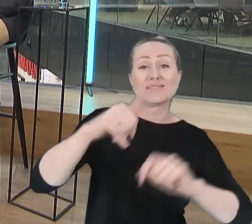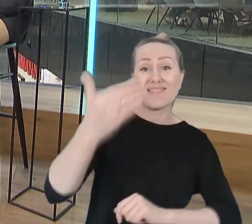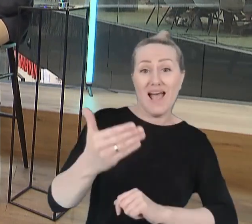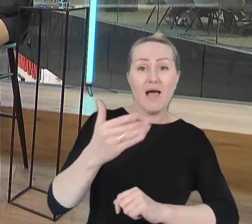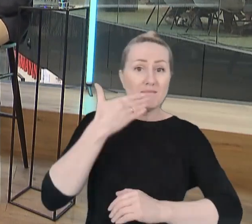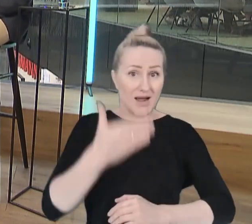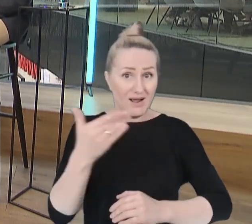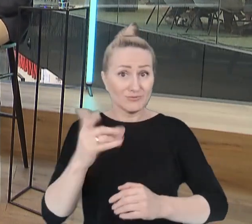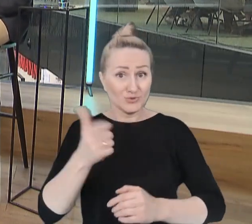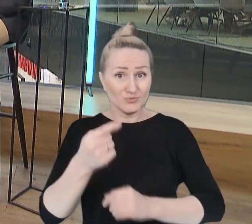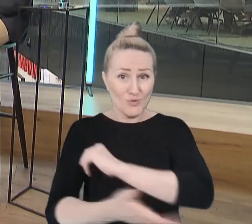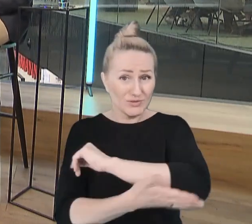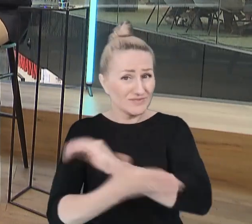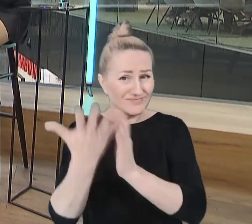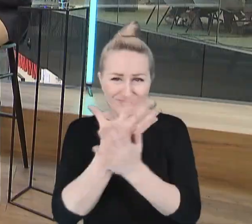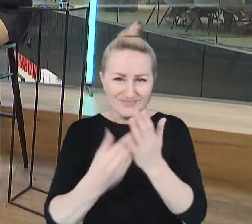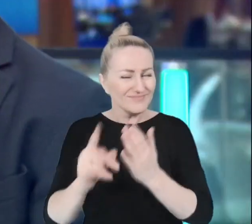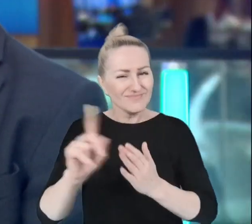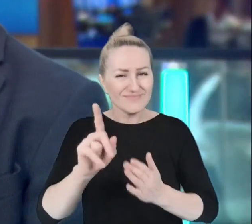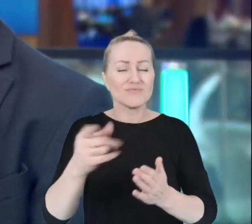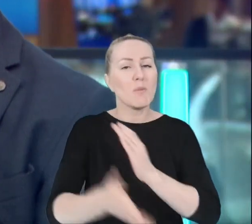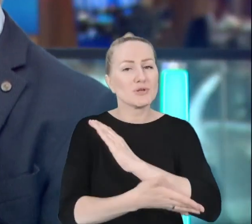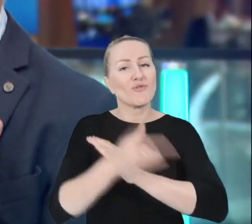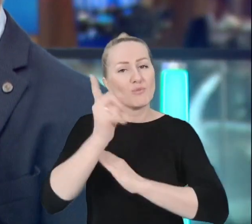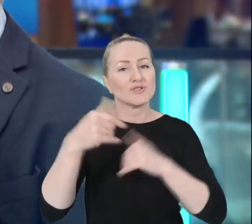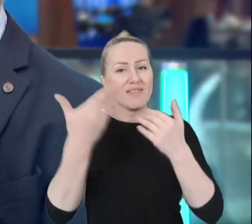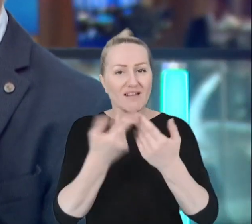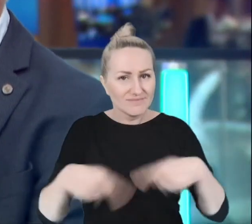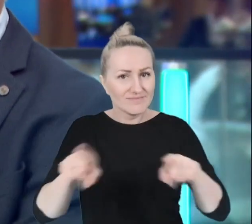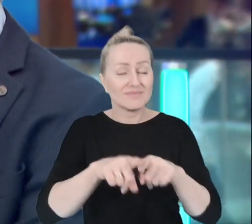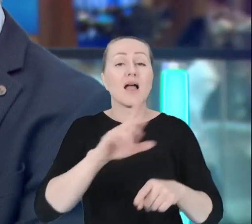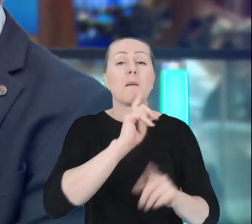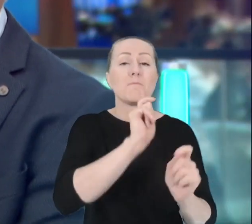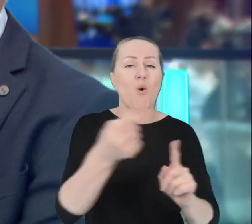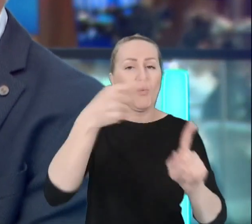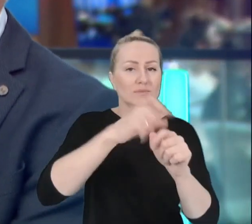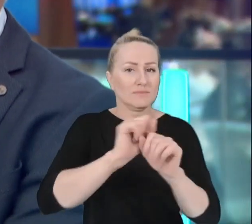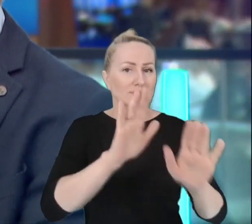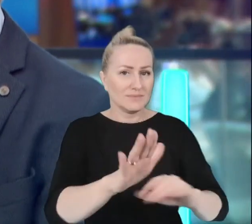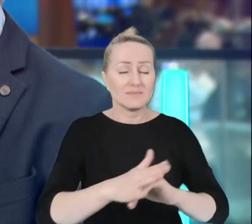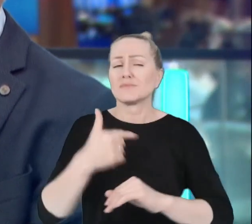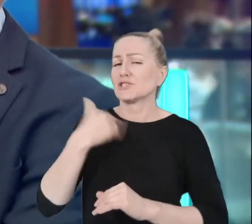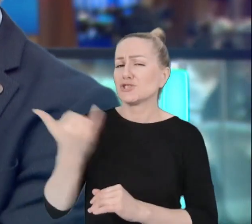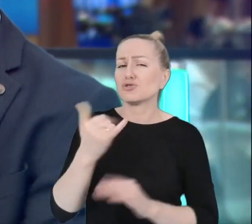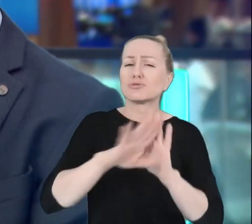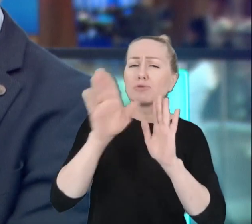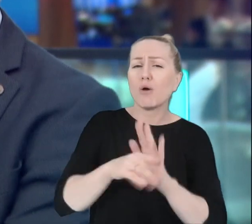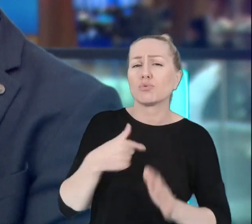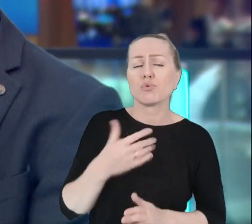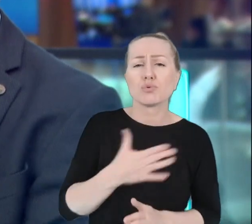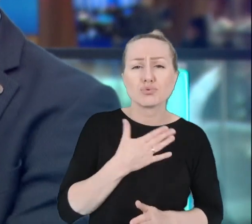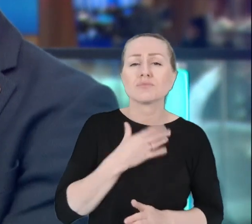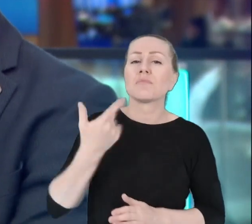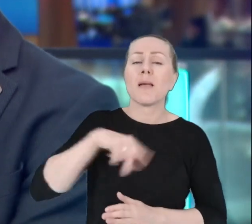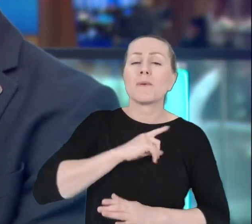musi być zaspokojona, prawda? Tak, no właśnie, bo ja mam ciągle takie poczucie, że rozmawiamy tutaj o pewnej niszy,